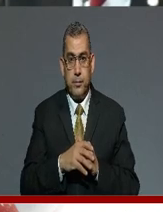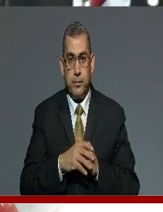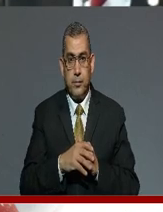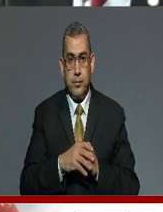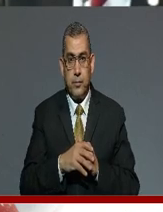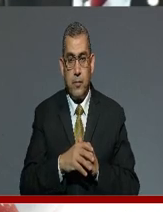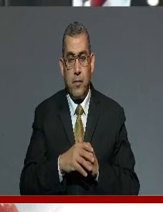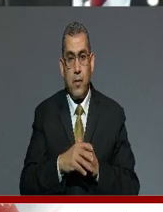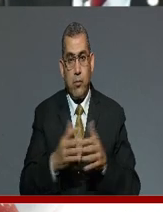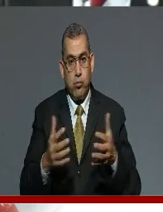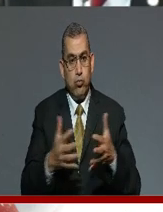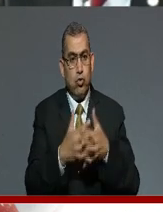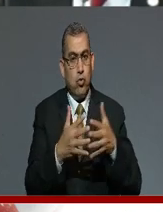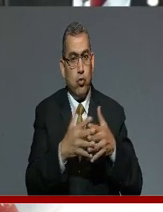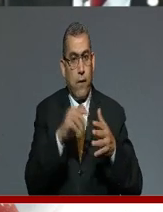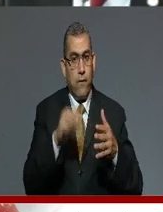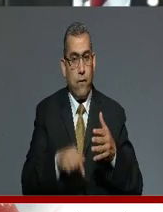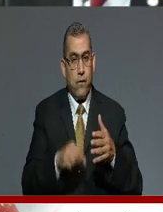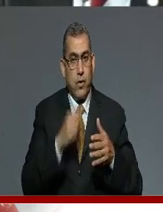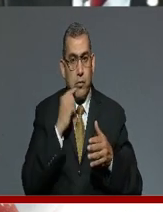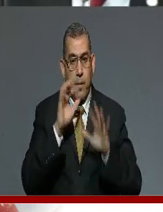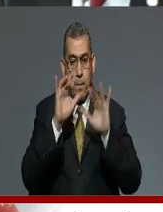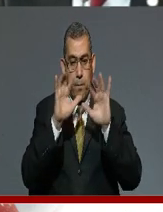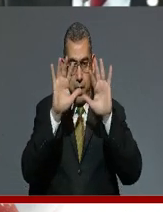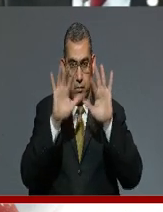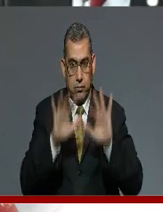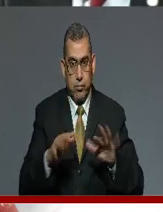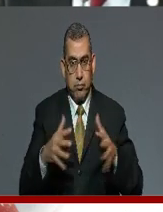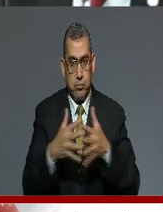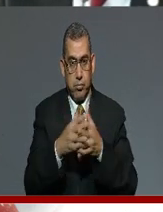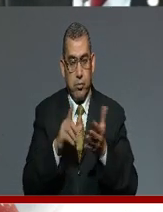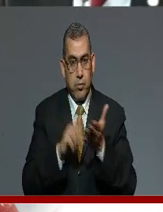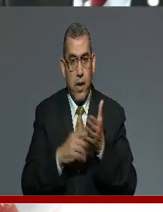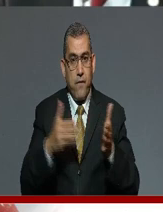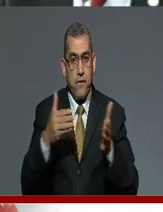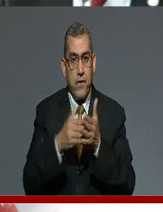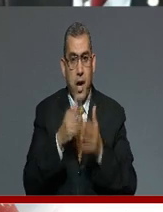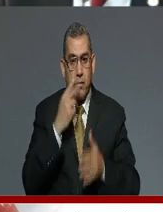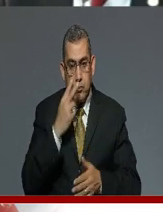وتشارك البيانات حتى نتاكد